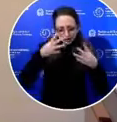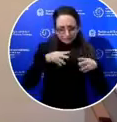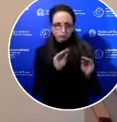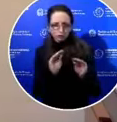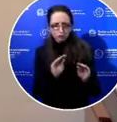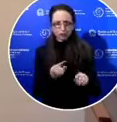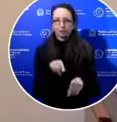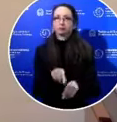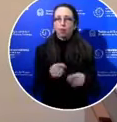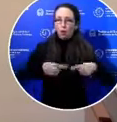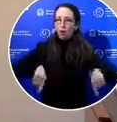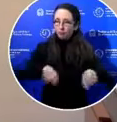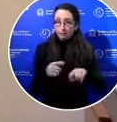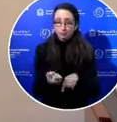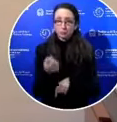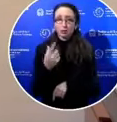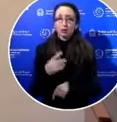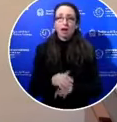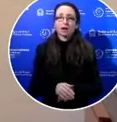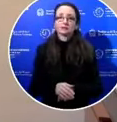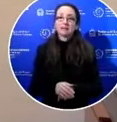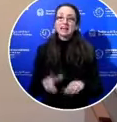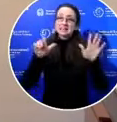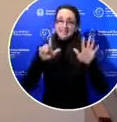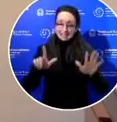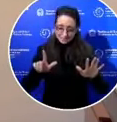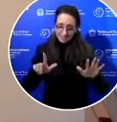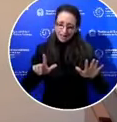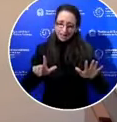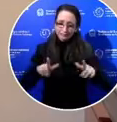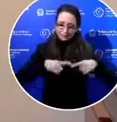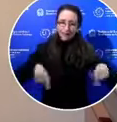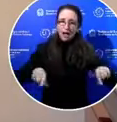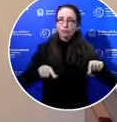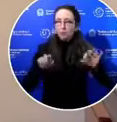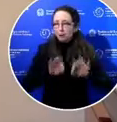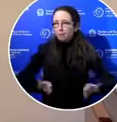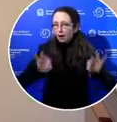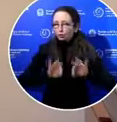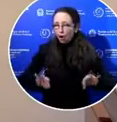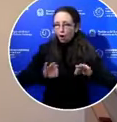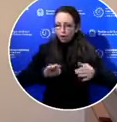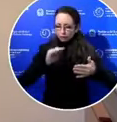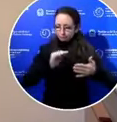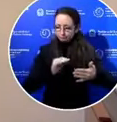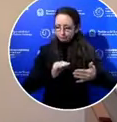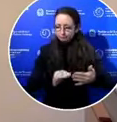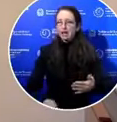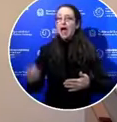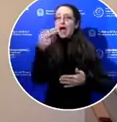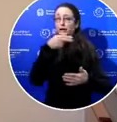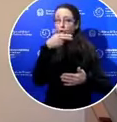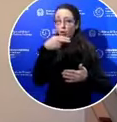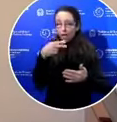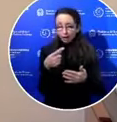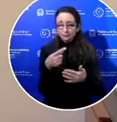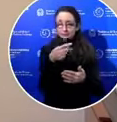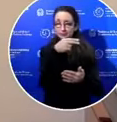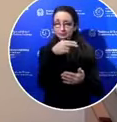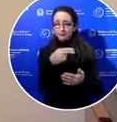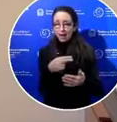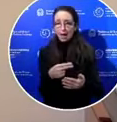conferenza, che ha già ben visto 7 tavoli preparatori articolati in così importanti strategici